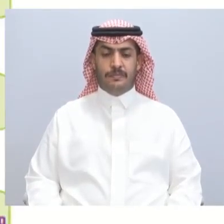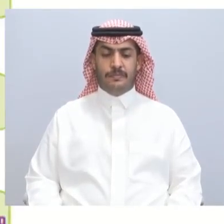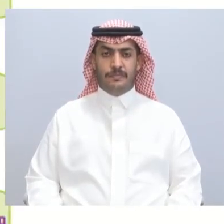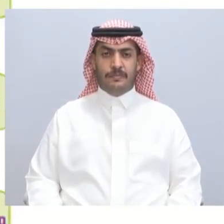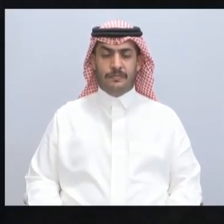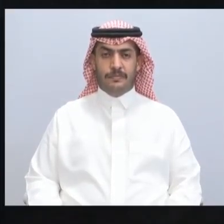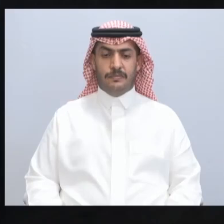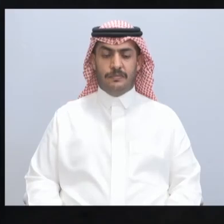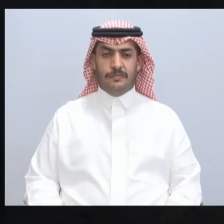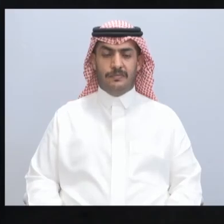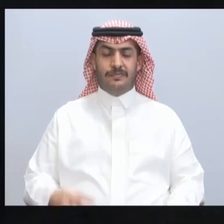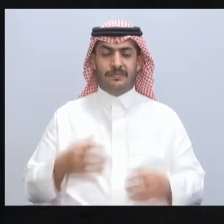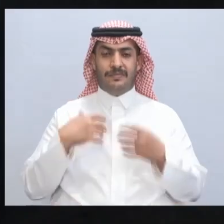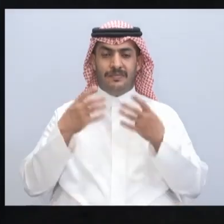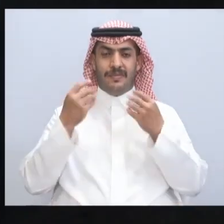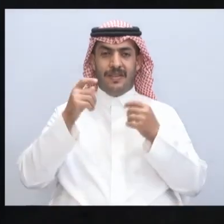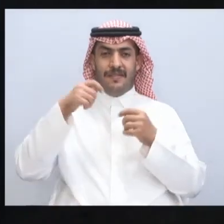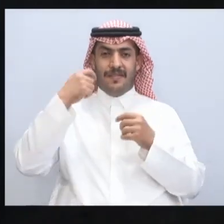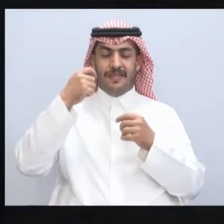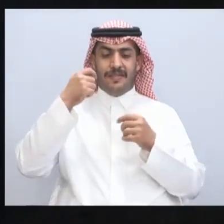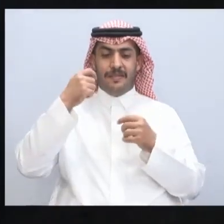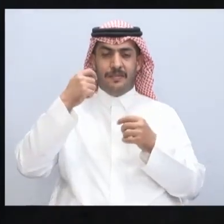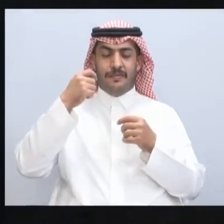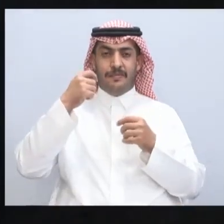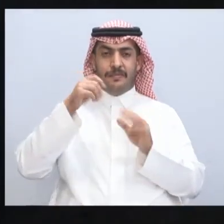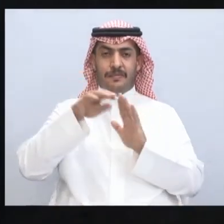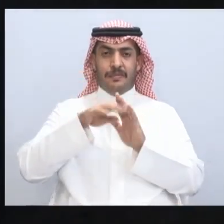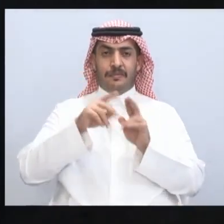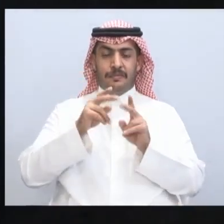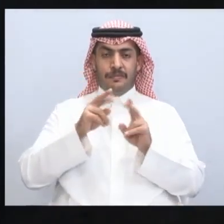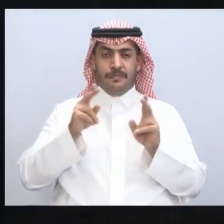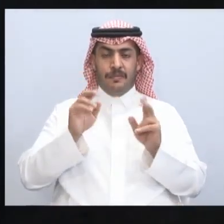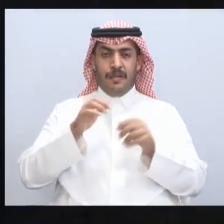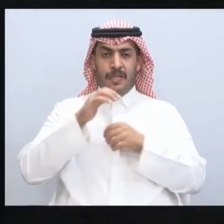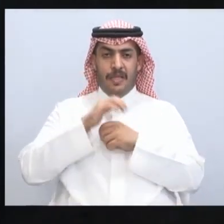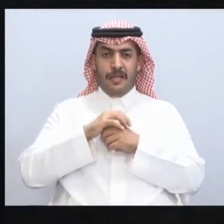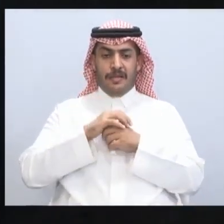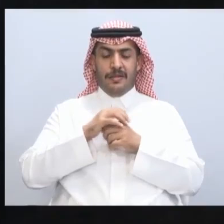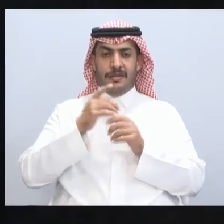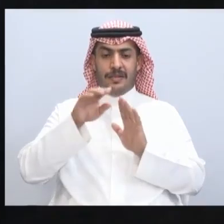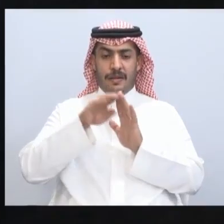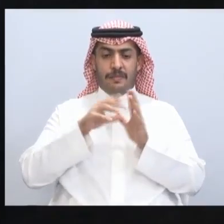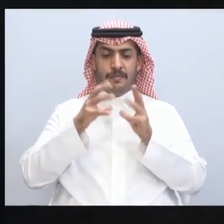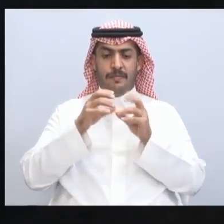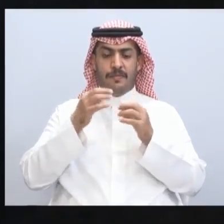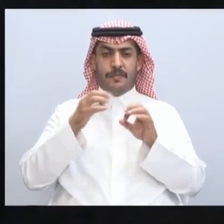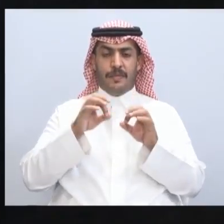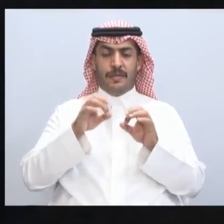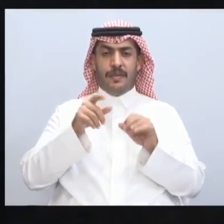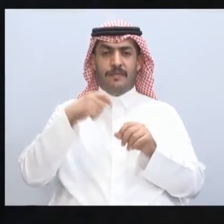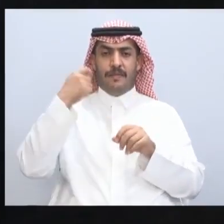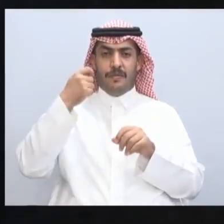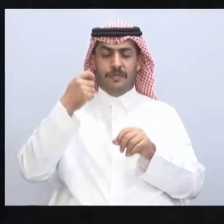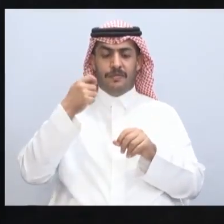باسر تعرفنا في الفيديو السابق على مظاهر الضغوط نستنتجها سويا من خلال هذا